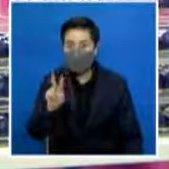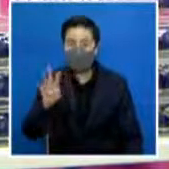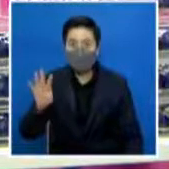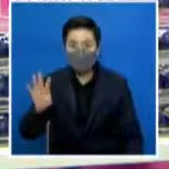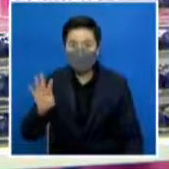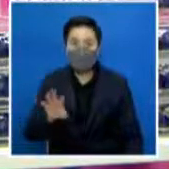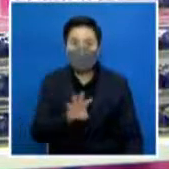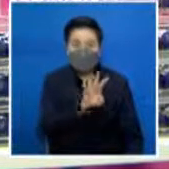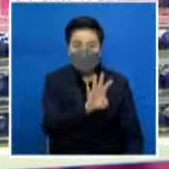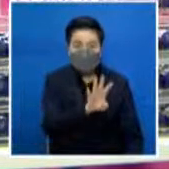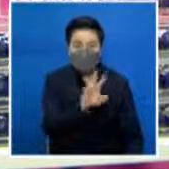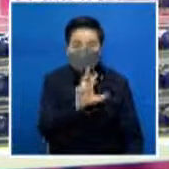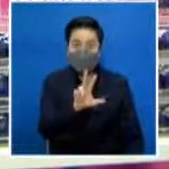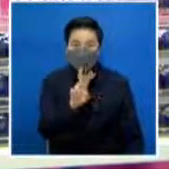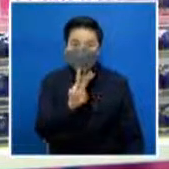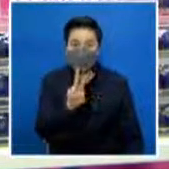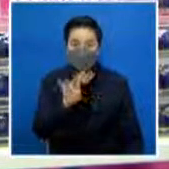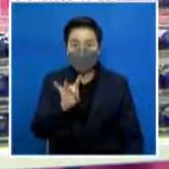4328224